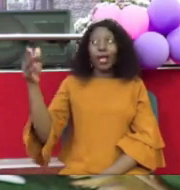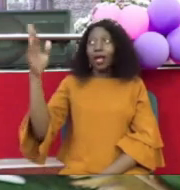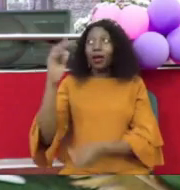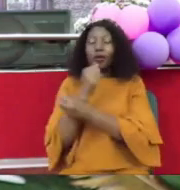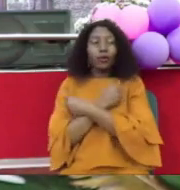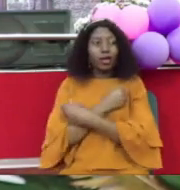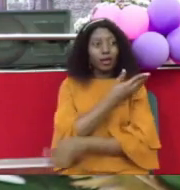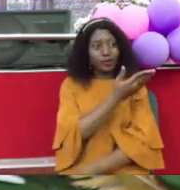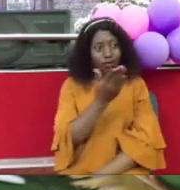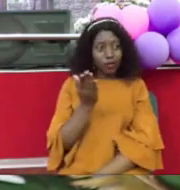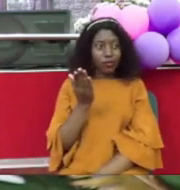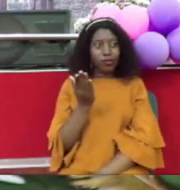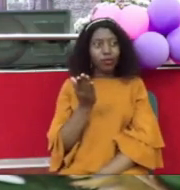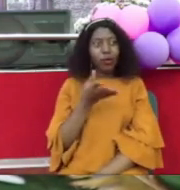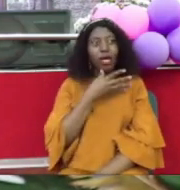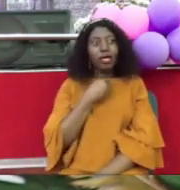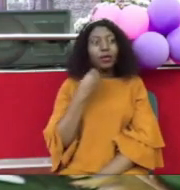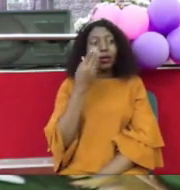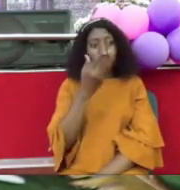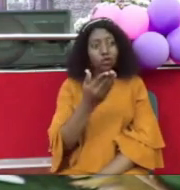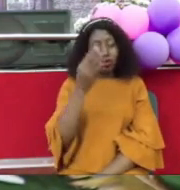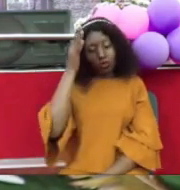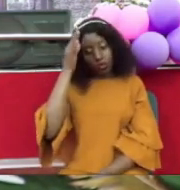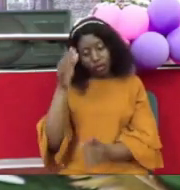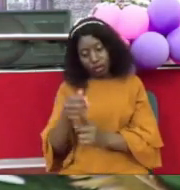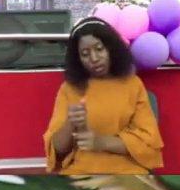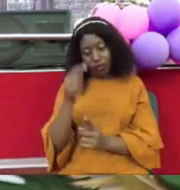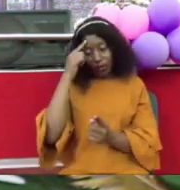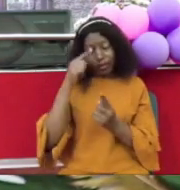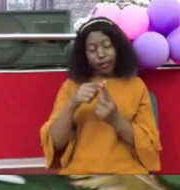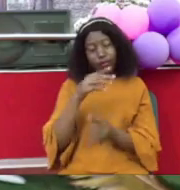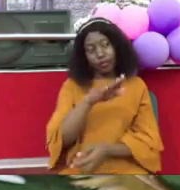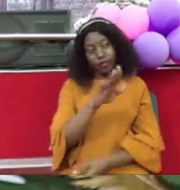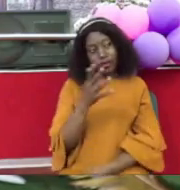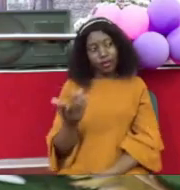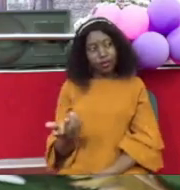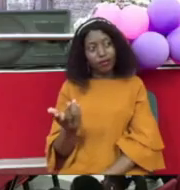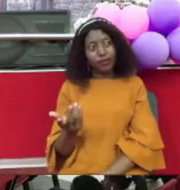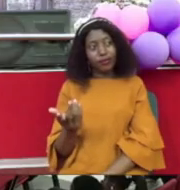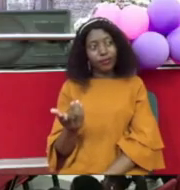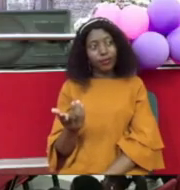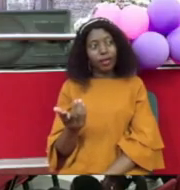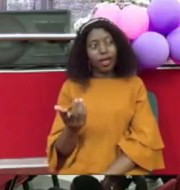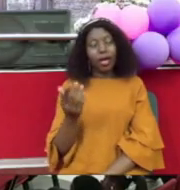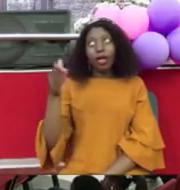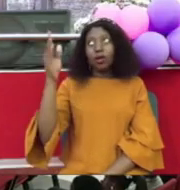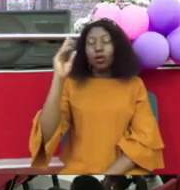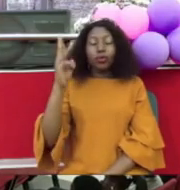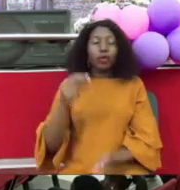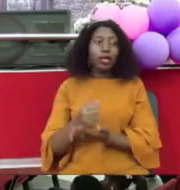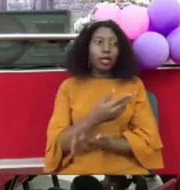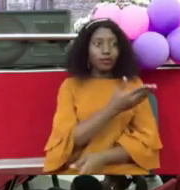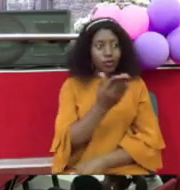Mungu. And he wants to, you to fulfill his purpose. Na anataka ukaweze kutimilisha makusudi yake. And he'll help you do it. Na